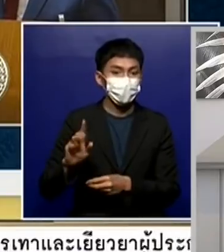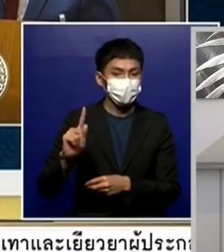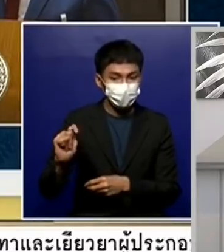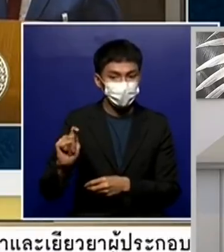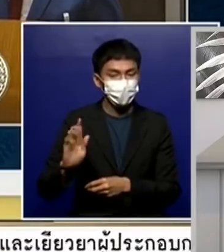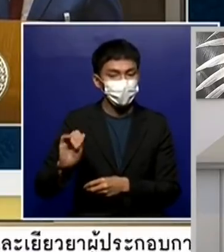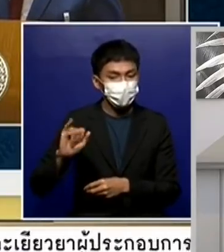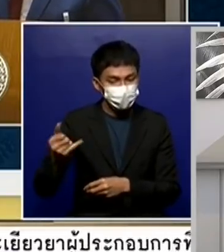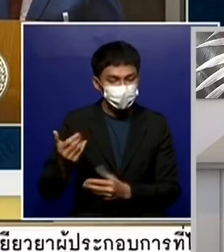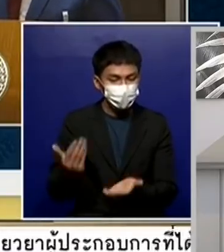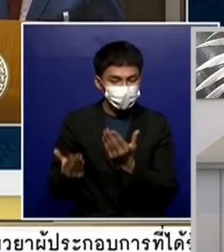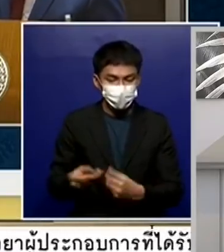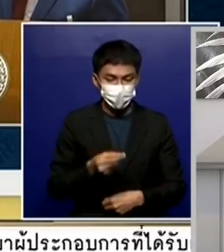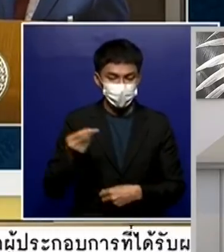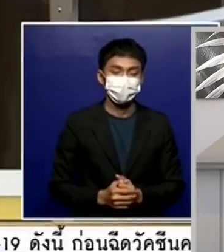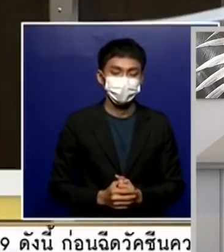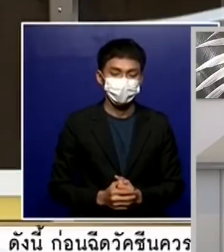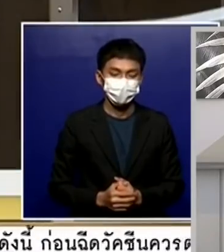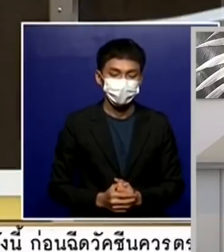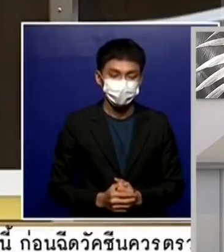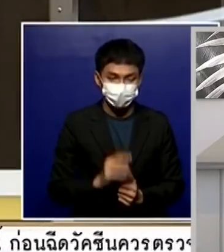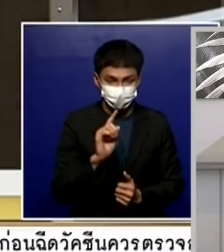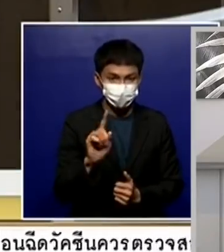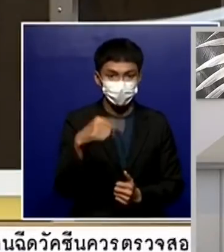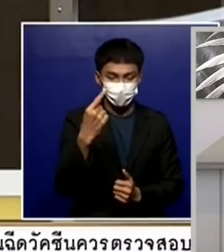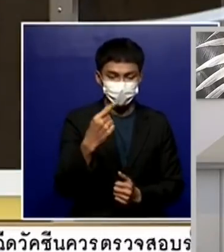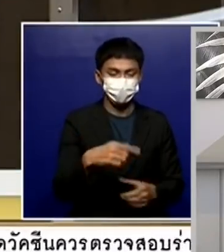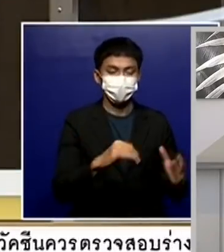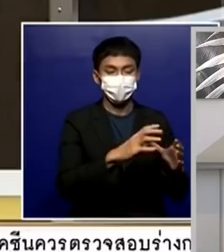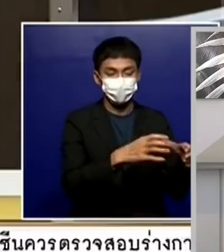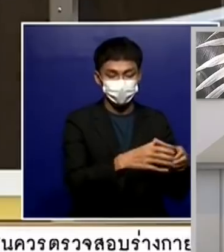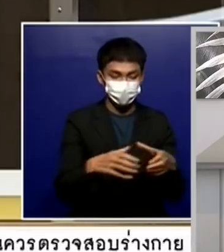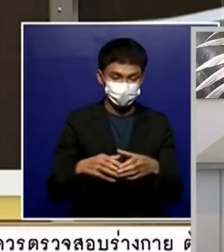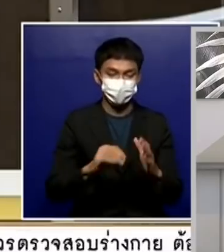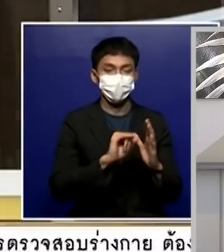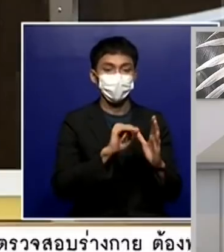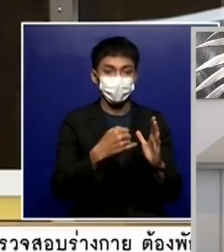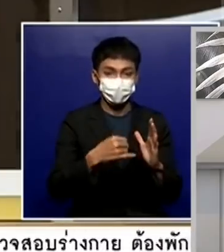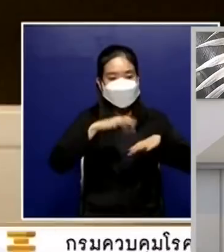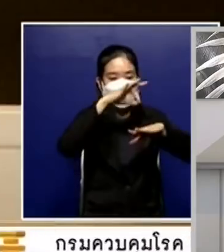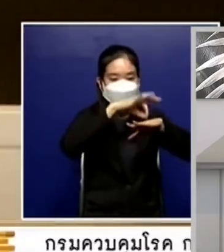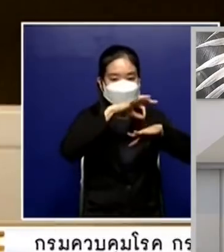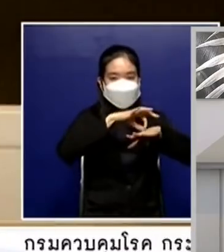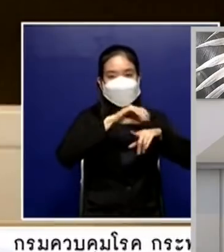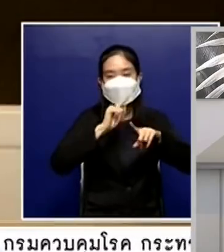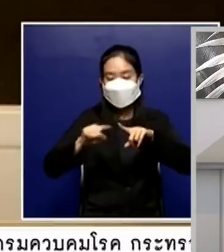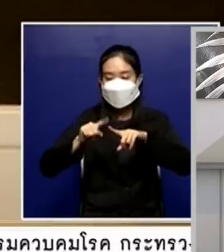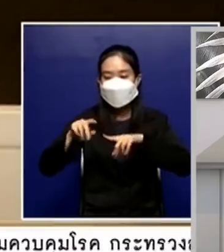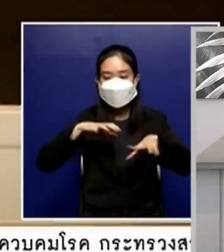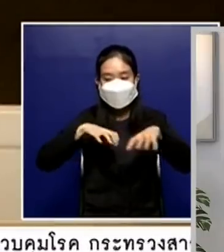ในช่วงนึงเนี่ยมีวิวาทะเกิดขึ้นอีกแล้วนะครับเป็นฉากสำคัญในการประชุมสภาเมื่อวานนี้คุณชาดาไท